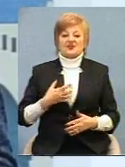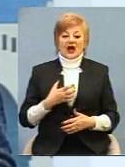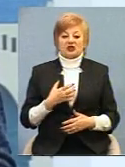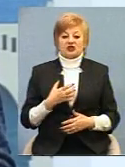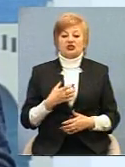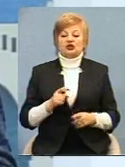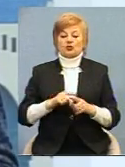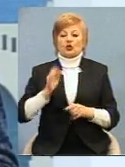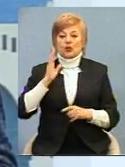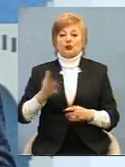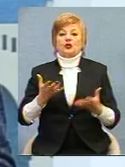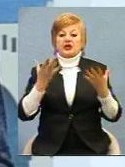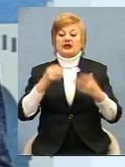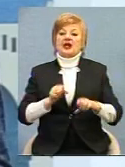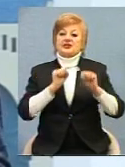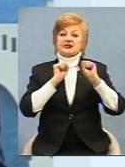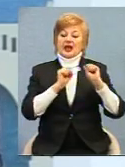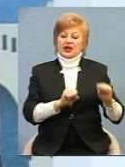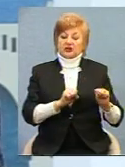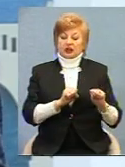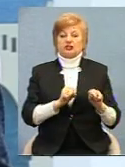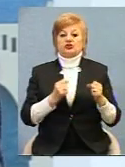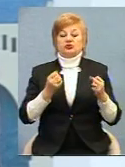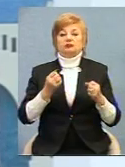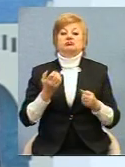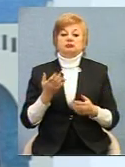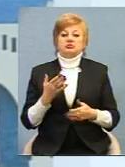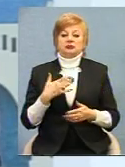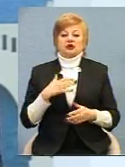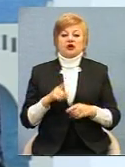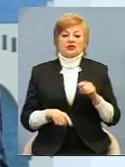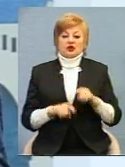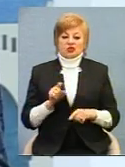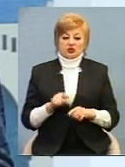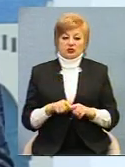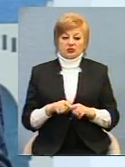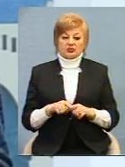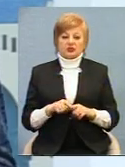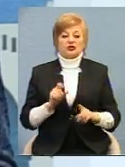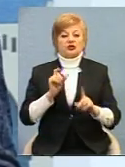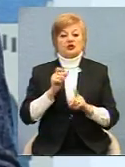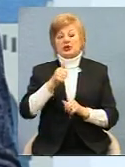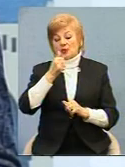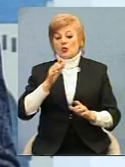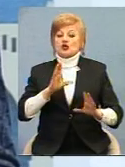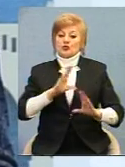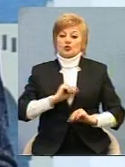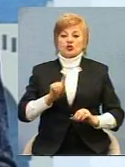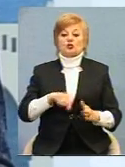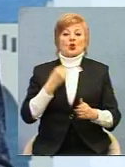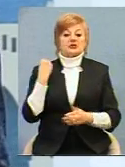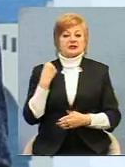свята Дня захисника вітчизни будемо про захист словом. Не може не тішити, що саме Запоріжжя